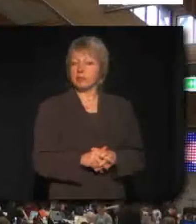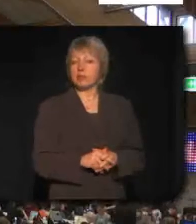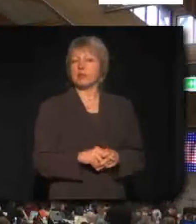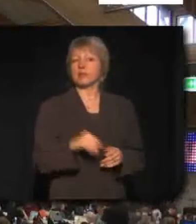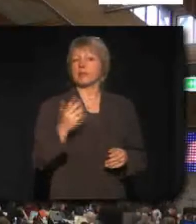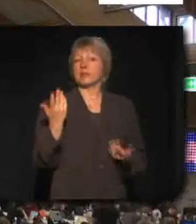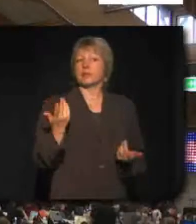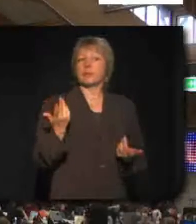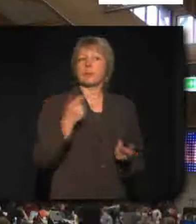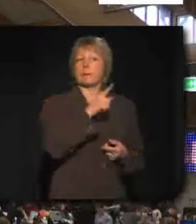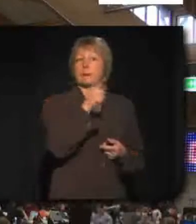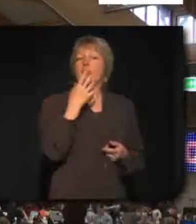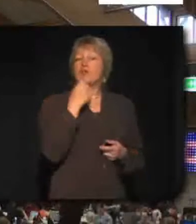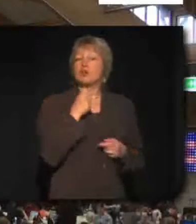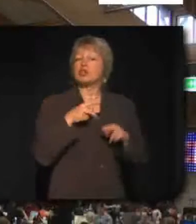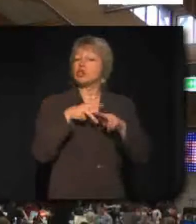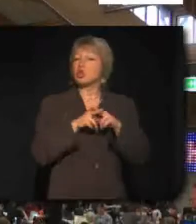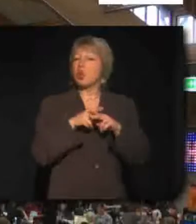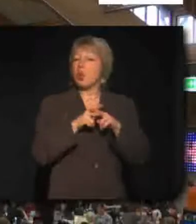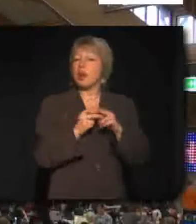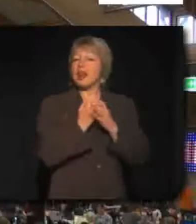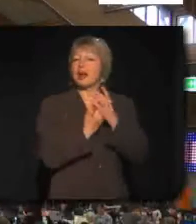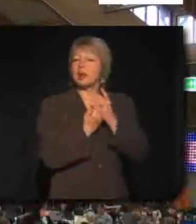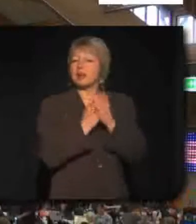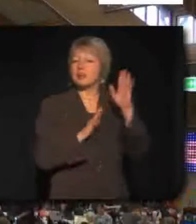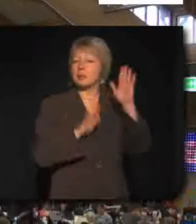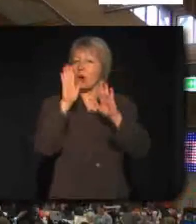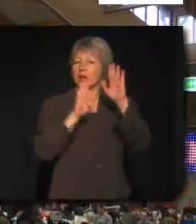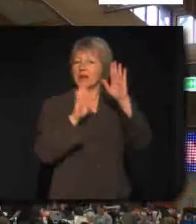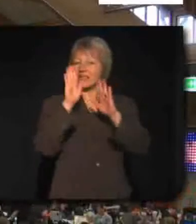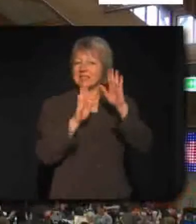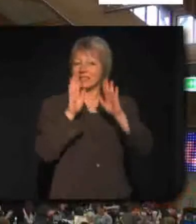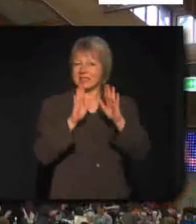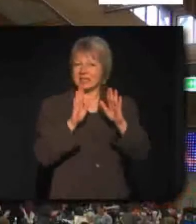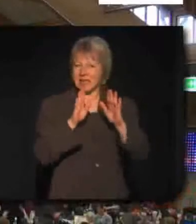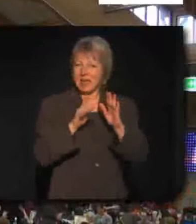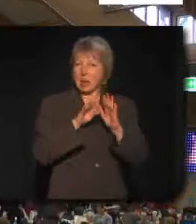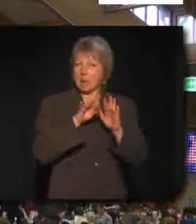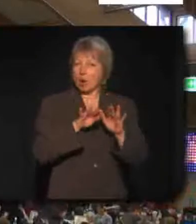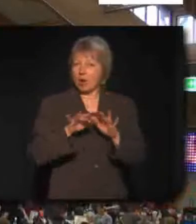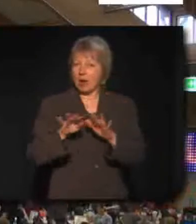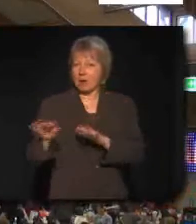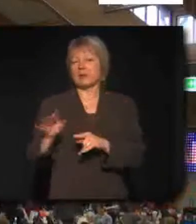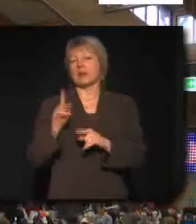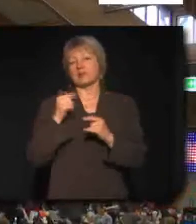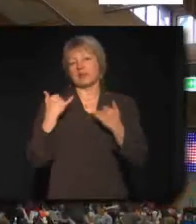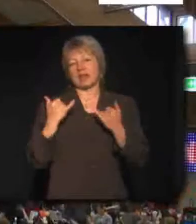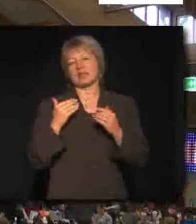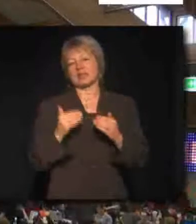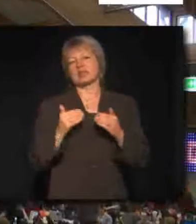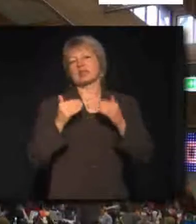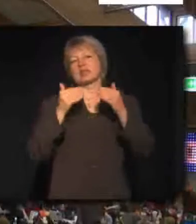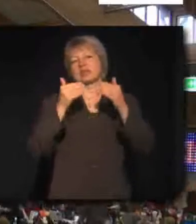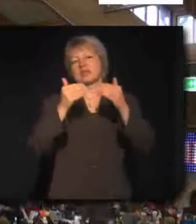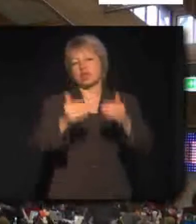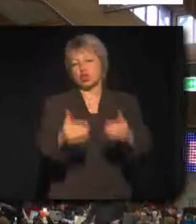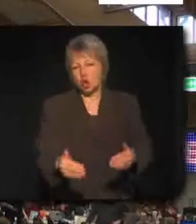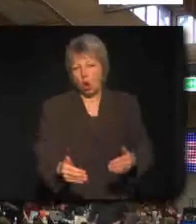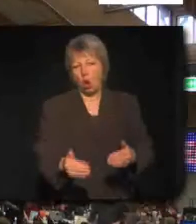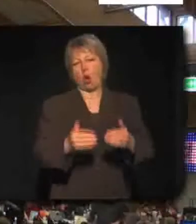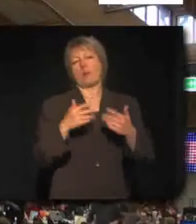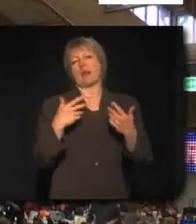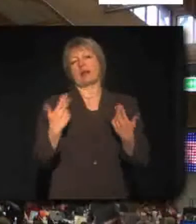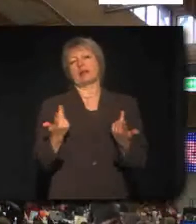Tool programmieren wollen wird auf der Beschlussfassung zu SMV verschoben dann Bekanntgabe von Ort und